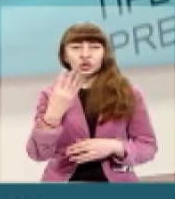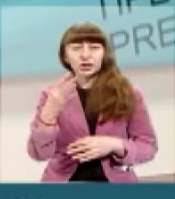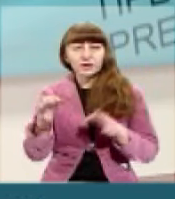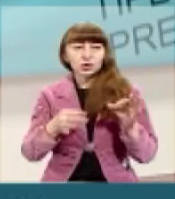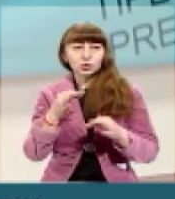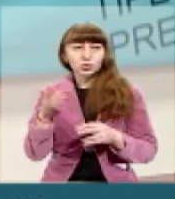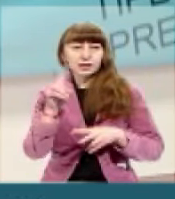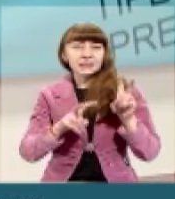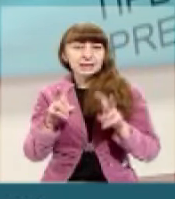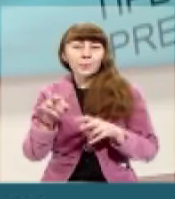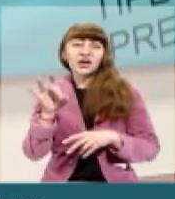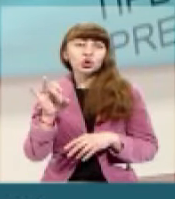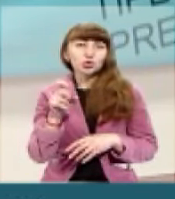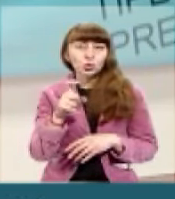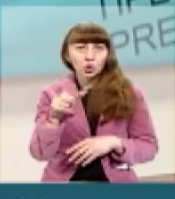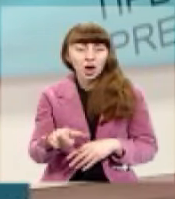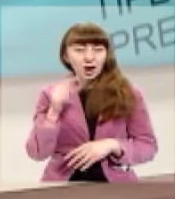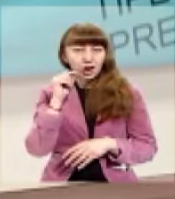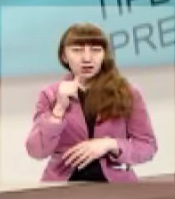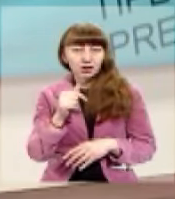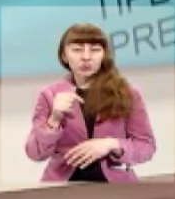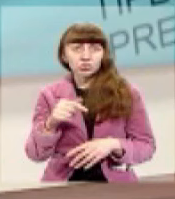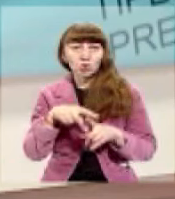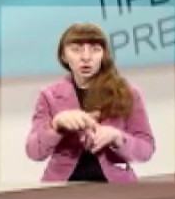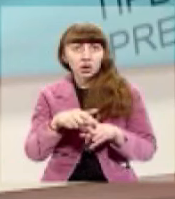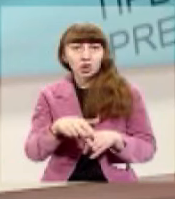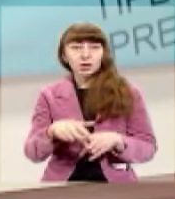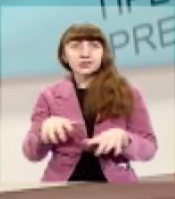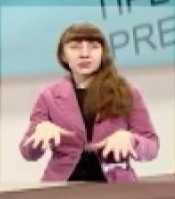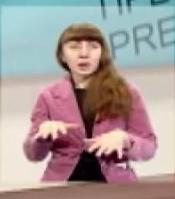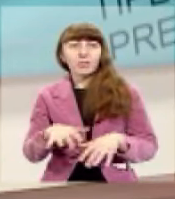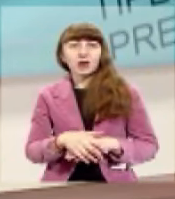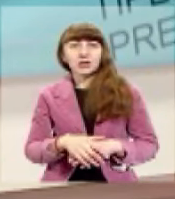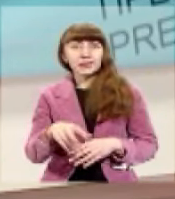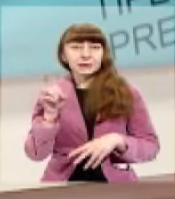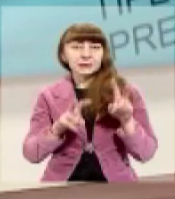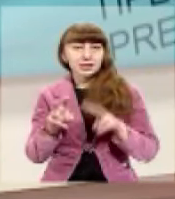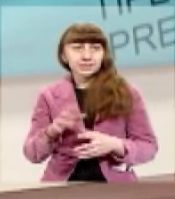суток искали пастуха, который убыл на лошади с собакой, чтобы найти